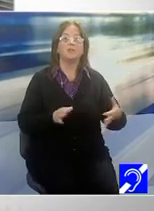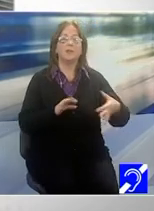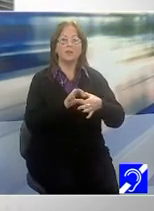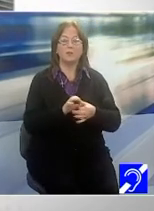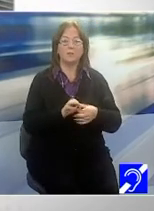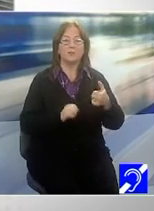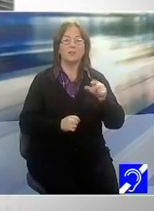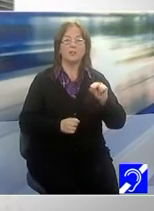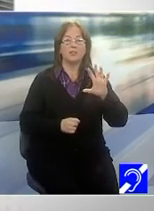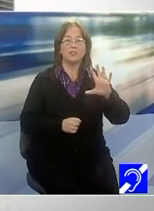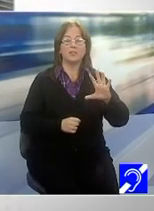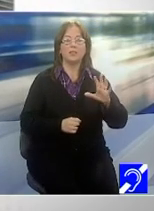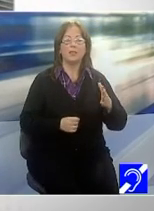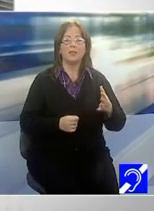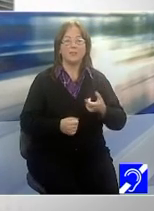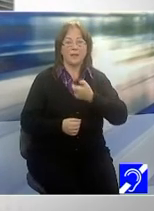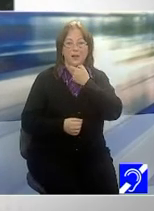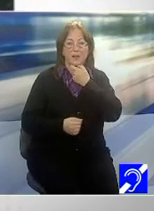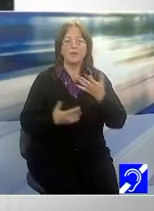eu, speranțele pentru